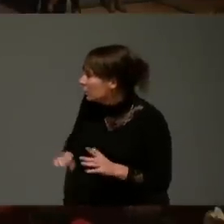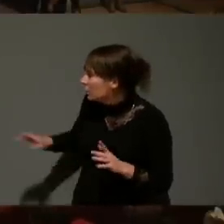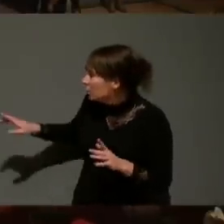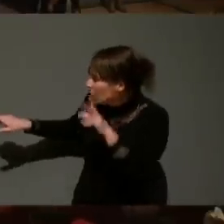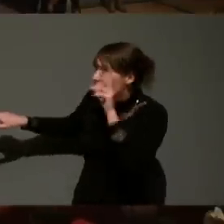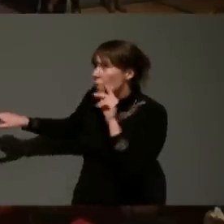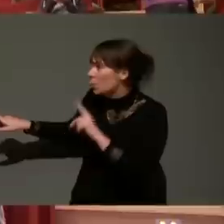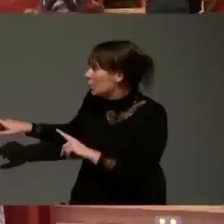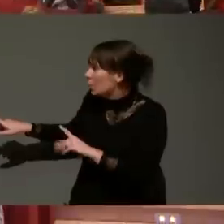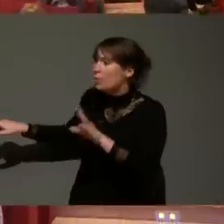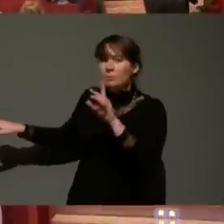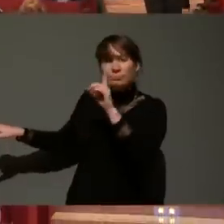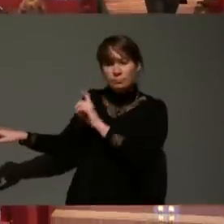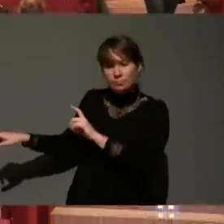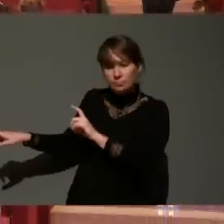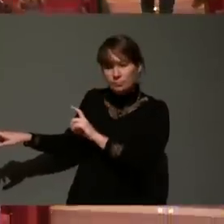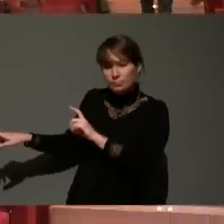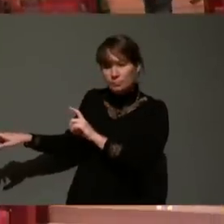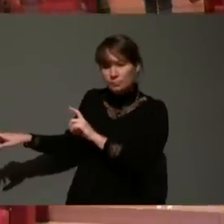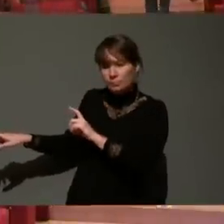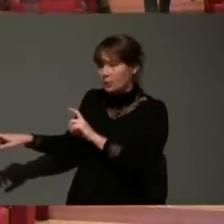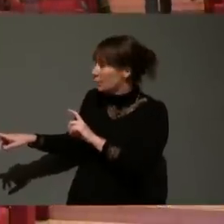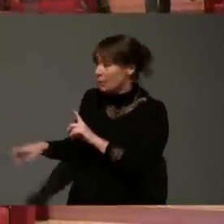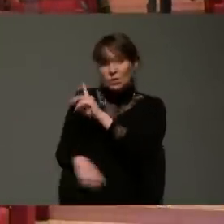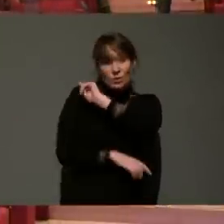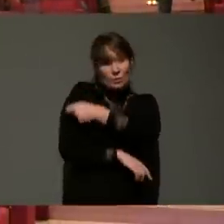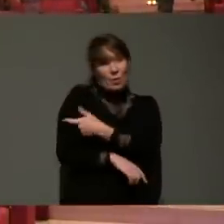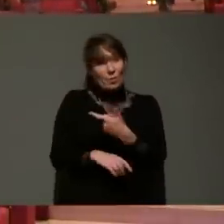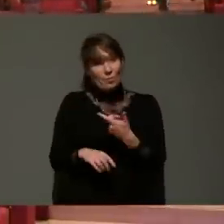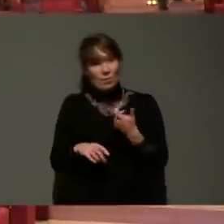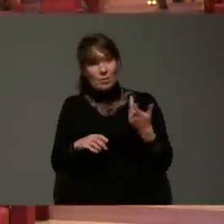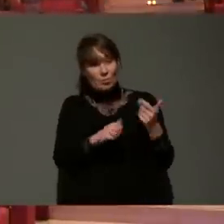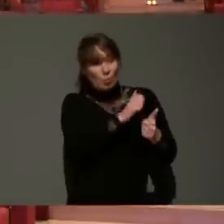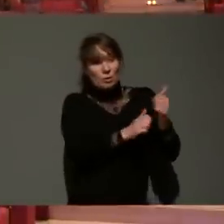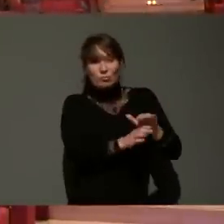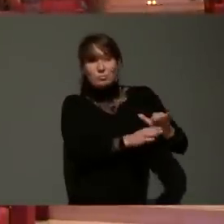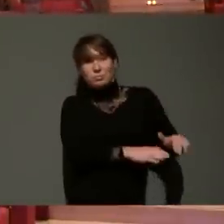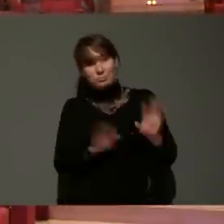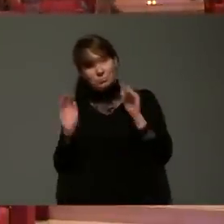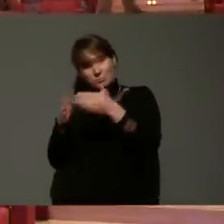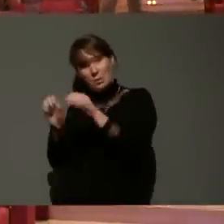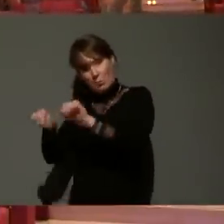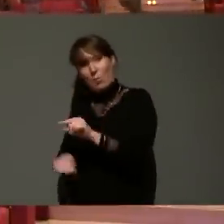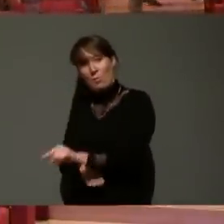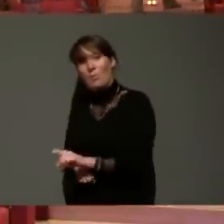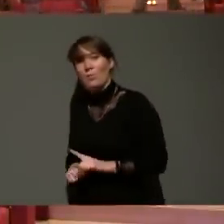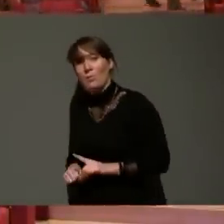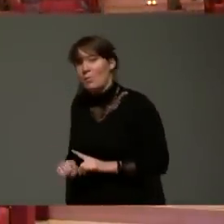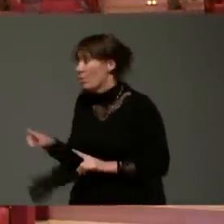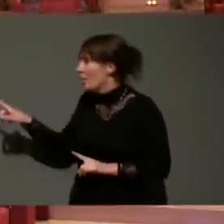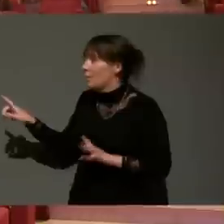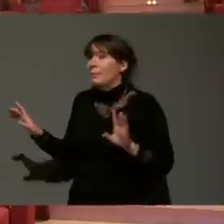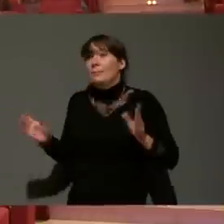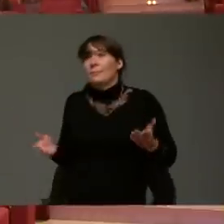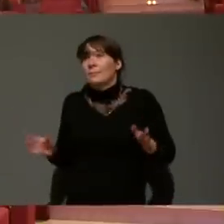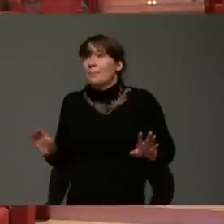Vous avez bien entendu, est-ce que Sandra conçoit le sport sans compétition ? Ben non, à l'heure actuelle, c'est vrai que la finalité de m'entraîner